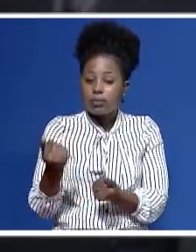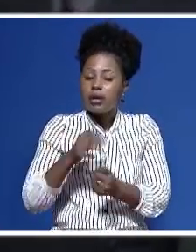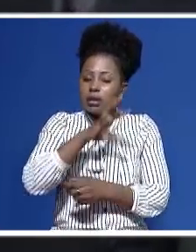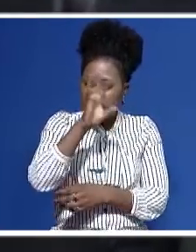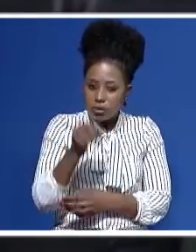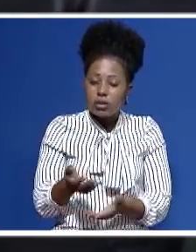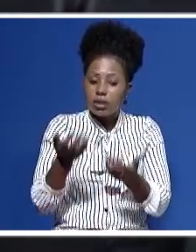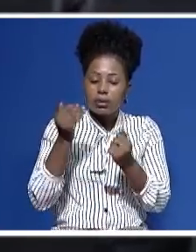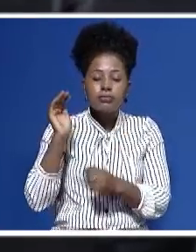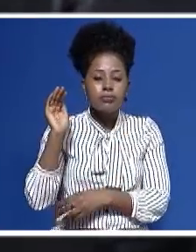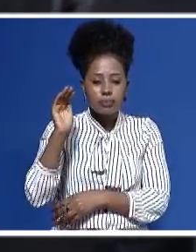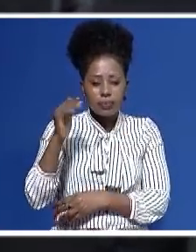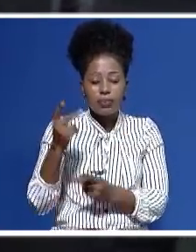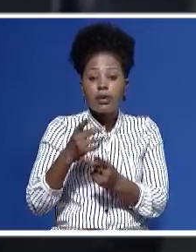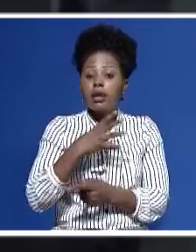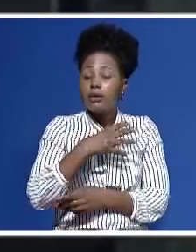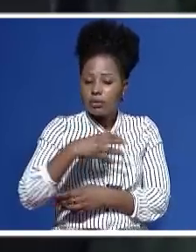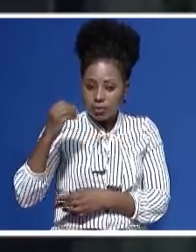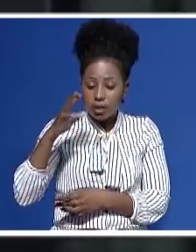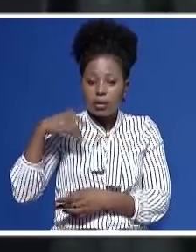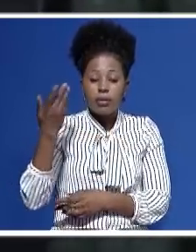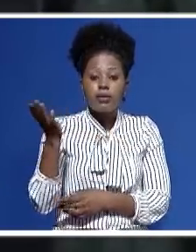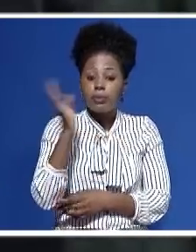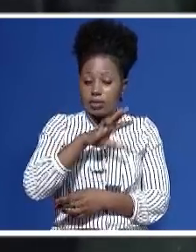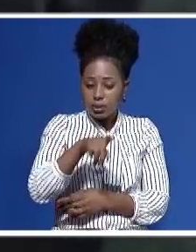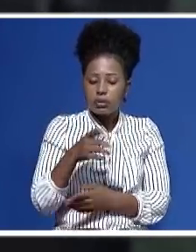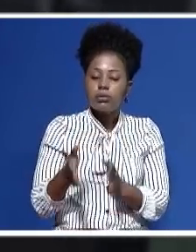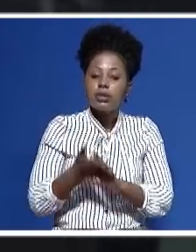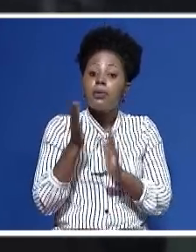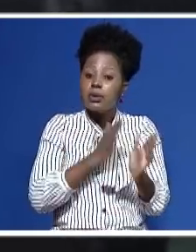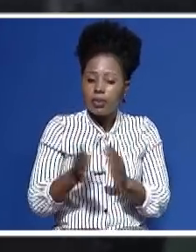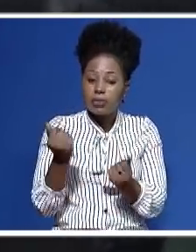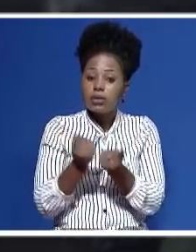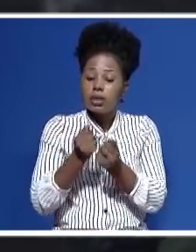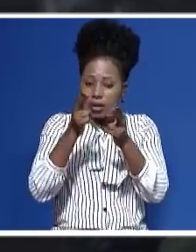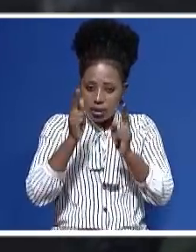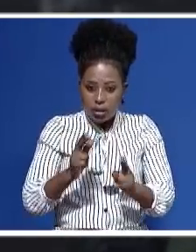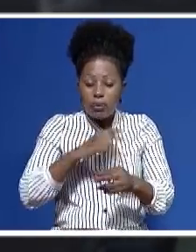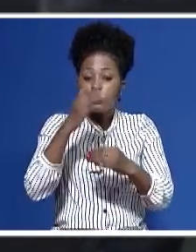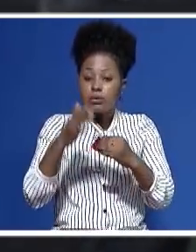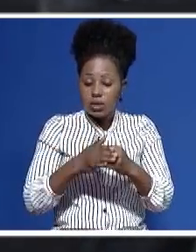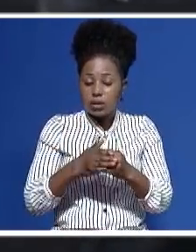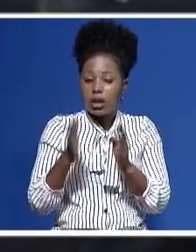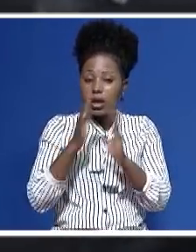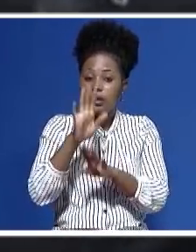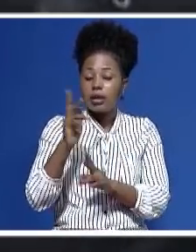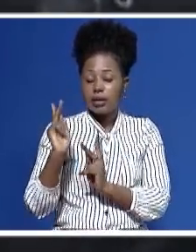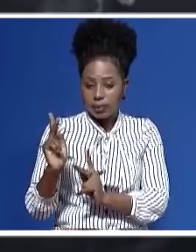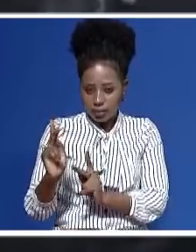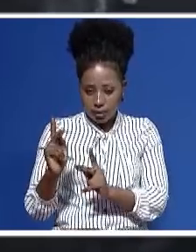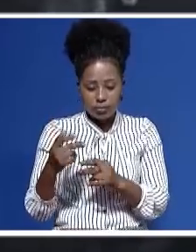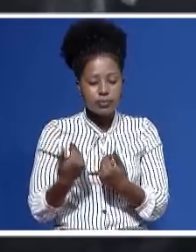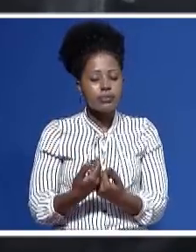yote yaweze kusafiri yaondoke. Baada kumaliza yote, sasa tujipanga kutengeneza daraja kulirudisha kwenye hali yake ya kawaida. Waziri